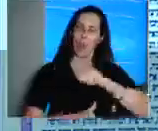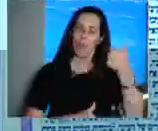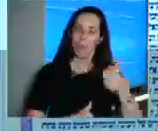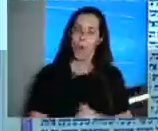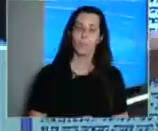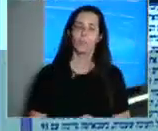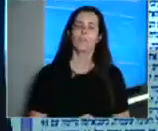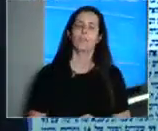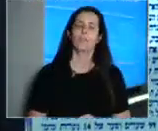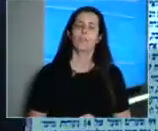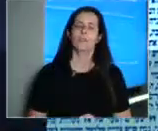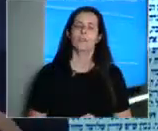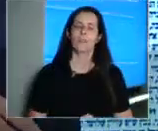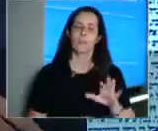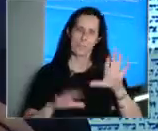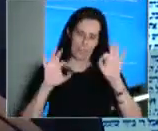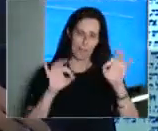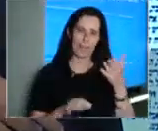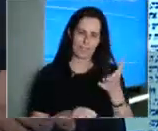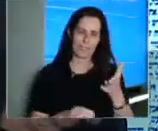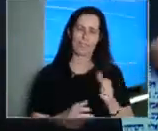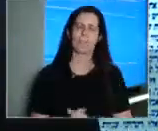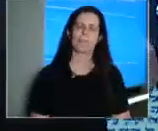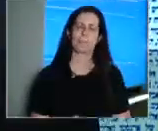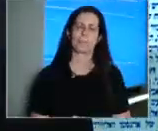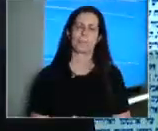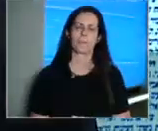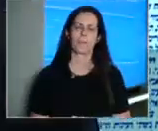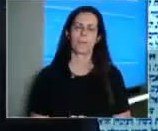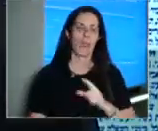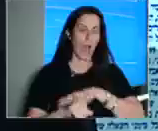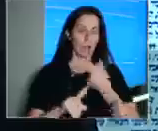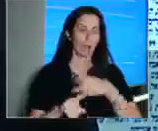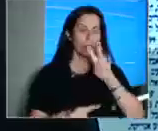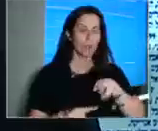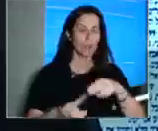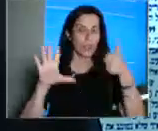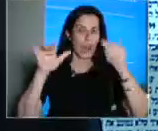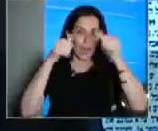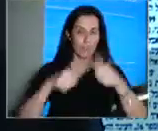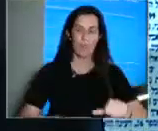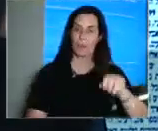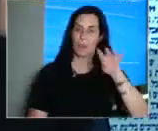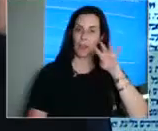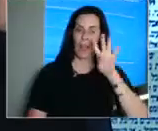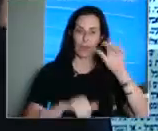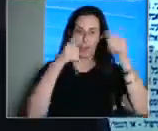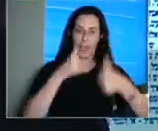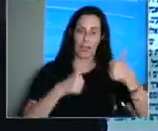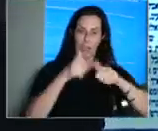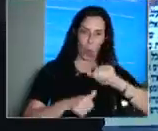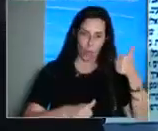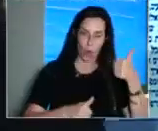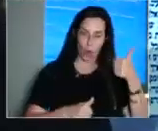האלופות. זהו לאו מסי שעומד במוקד. עד כה יש לו שם 6 גביעים, 4 גביעי ליגת